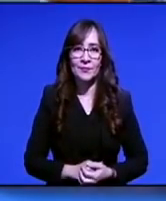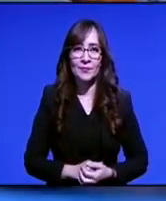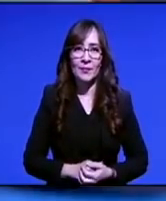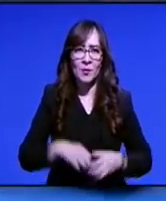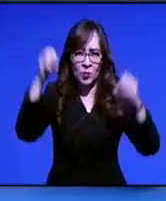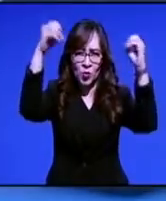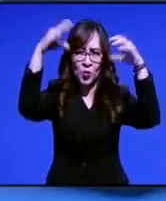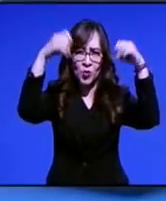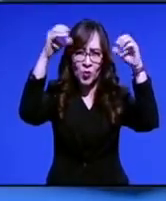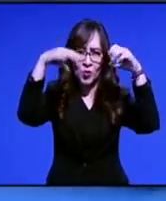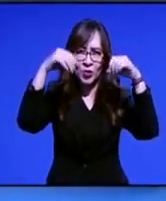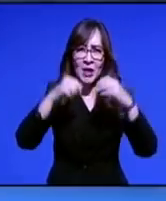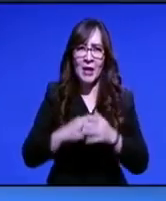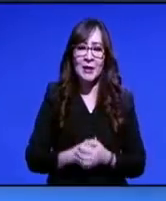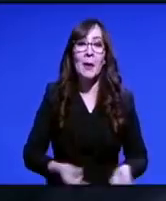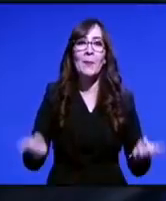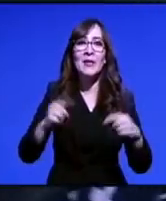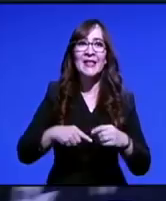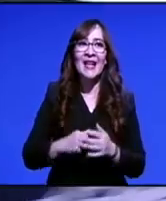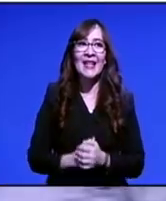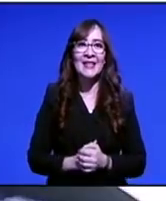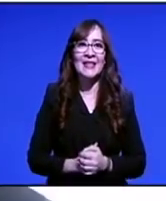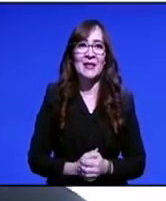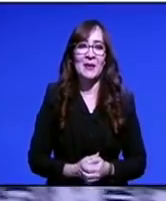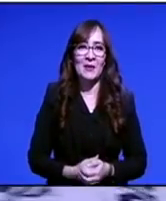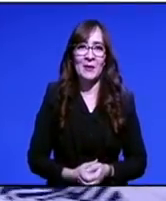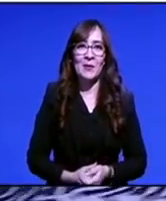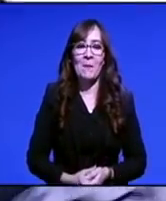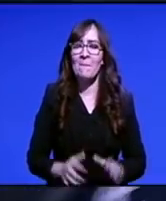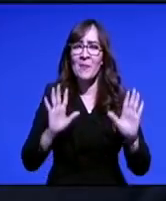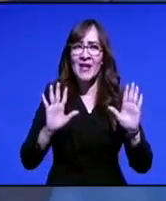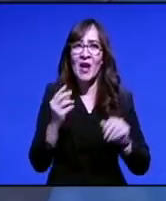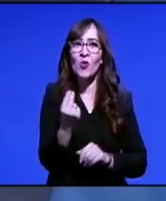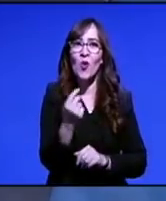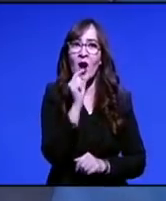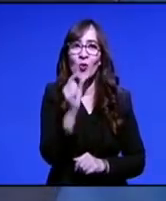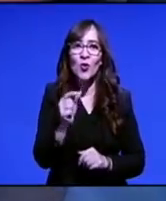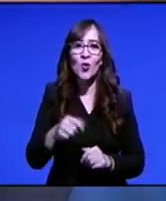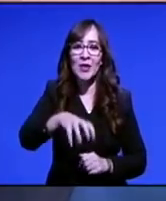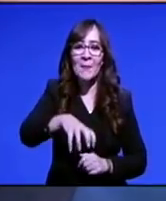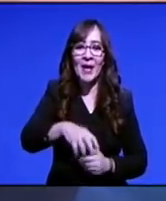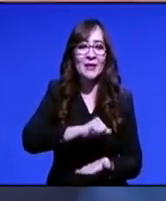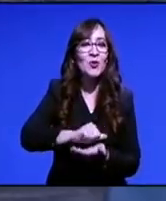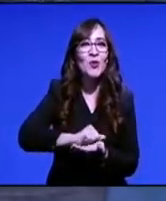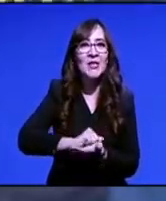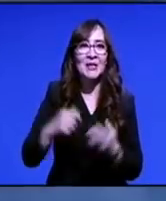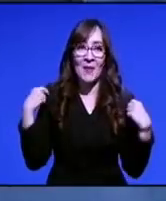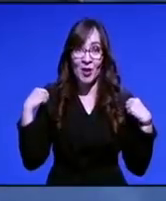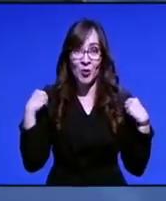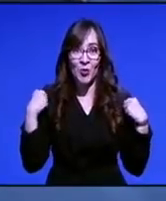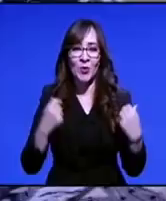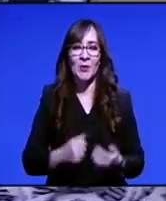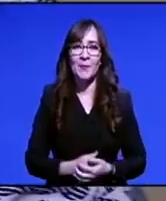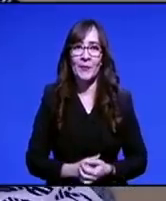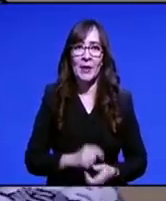Musim hujan menjadi musim panen loh buat jasa cuci kiloan. Karena omsetnya bisa naik 2 kali lipat daripada musim panas.